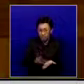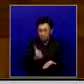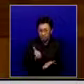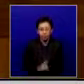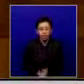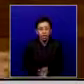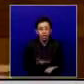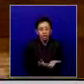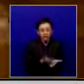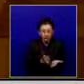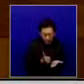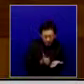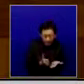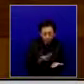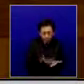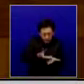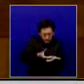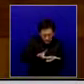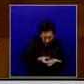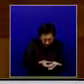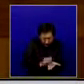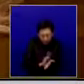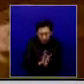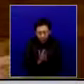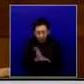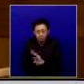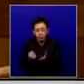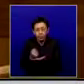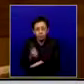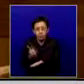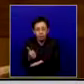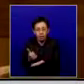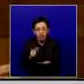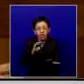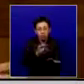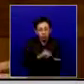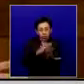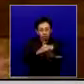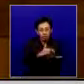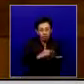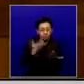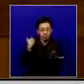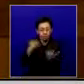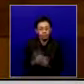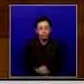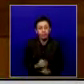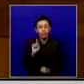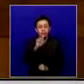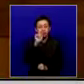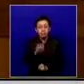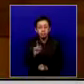ารถปรับเปลี่ยนเป็นงบเยียวยาได้อันนี้หลักการเขามีไว้อยู่แล้วคำถามก็คือว่า